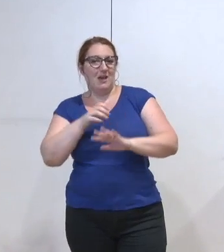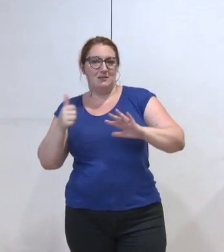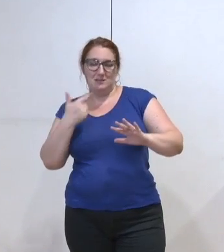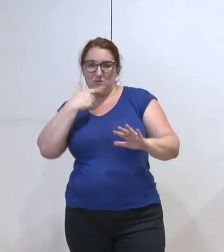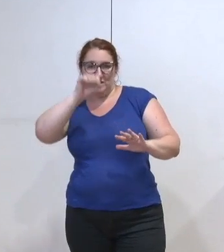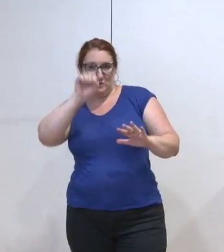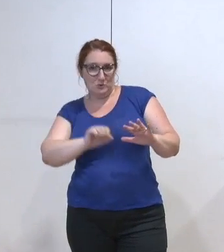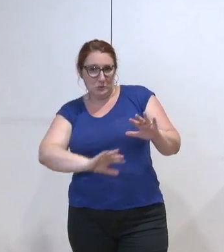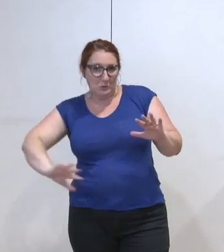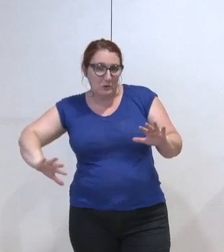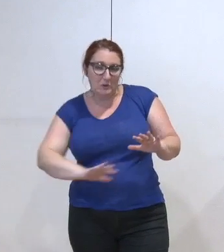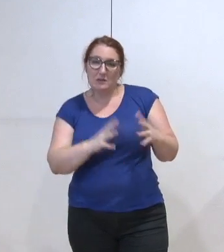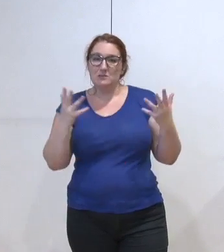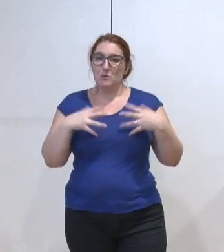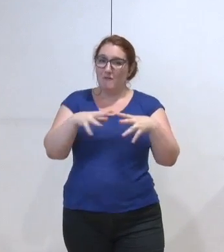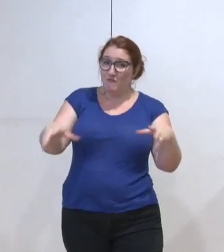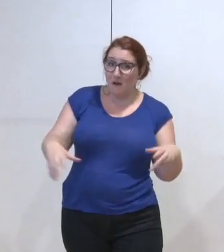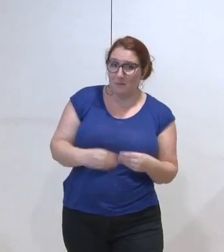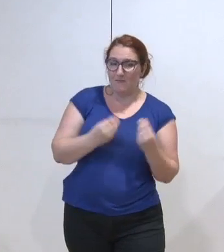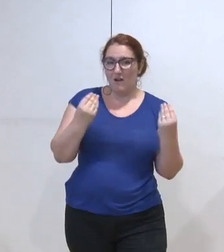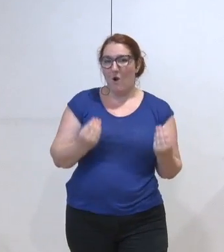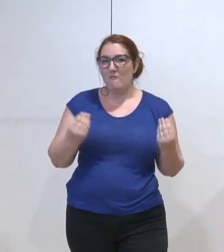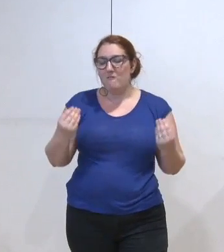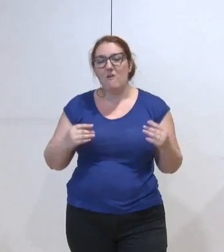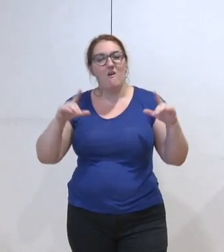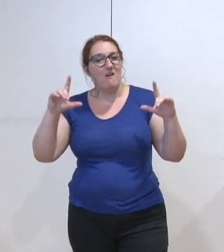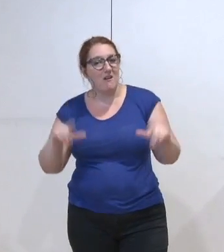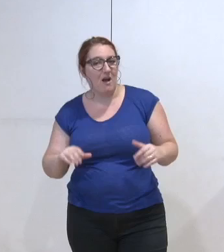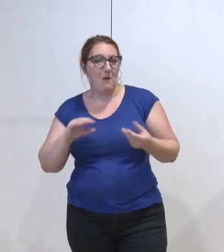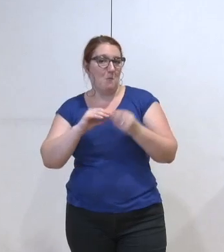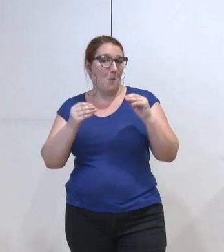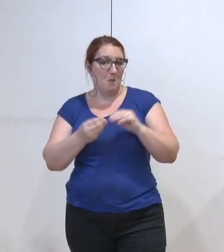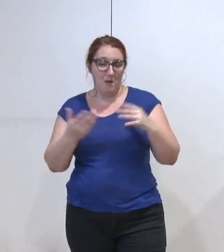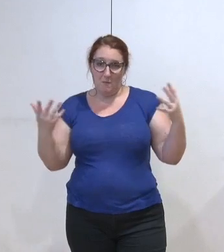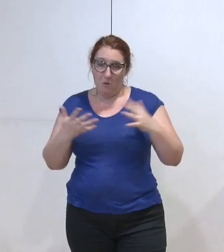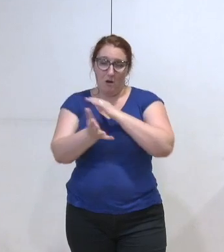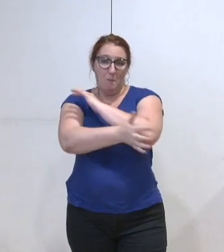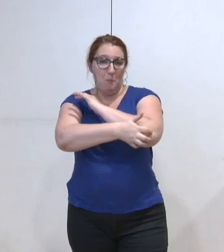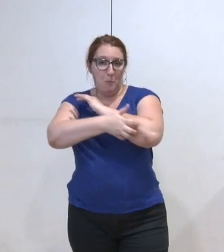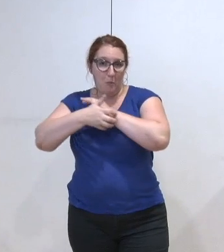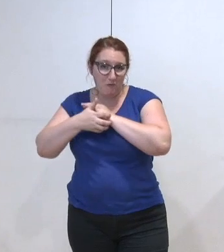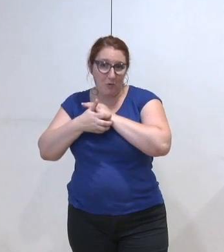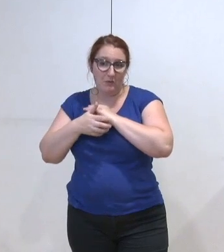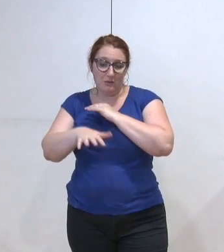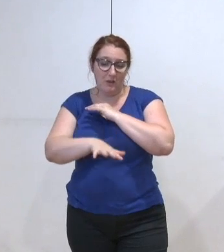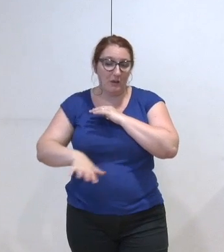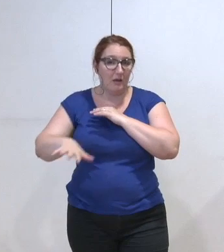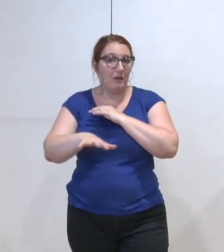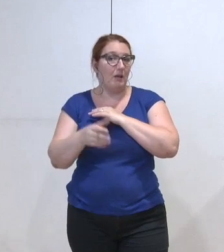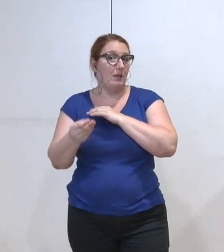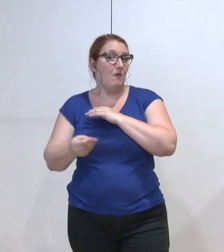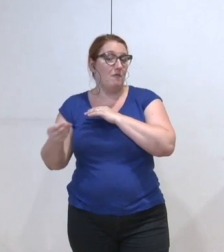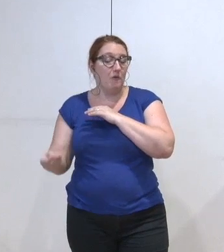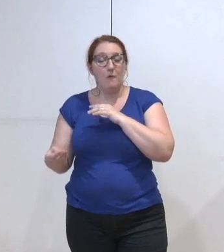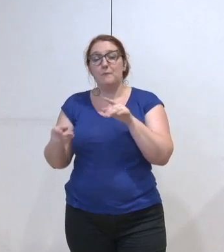enfants donc qui pose de problème la problématique de la pauvreté de ces enfants dans ces familles et